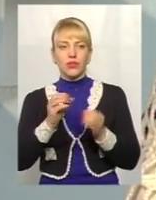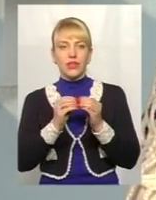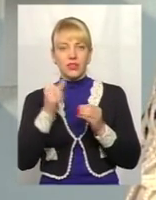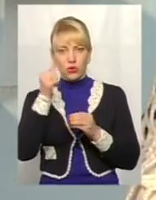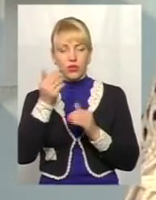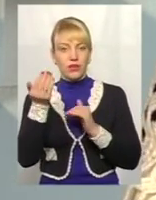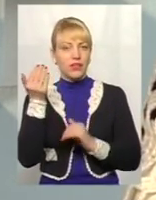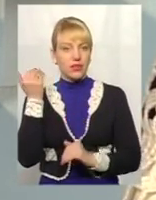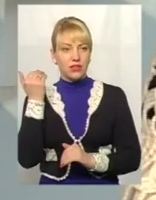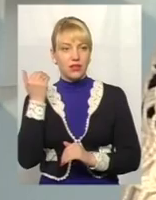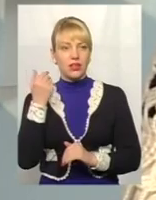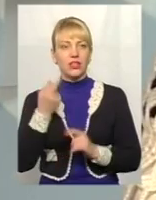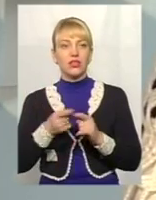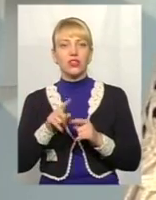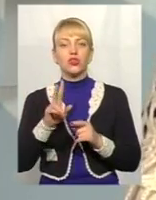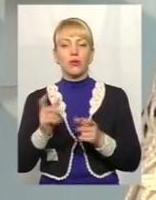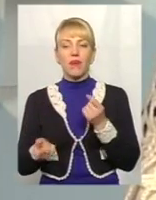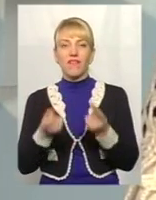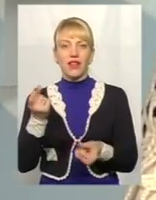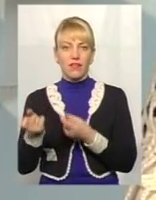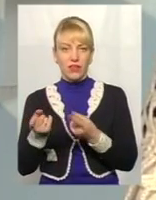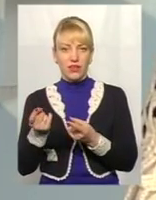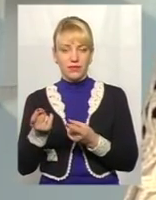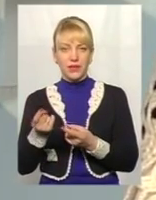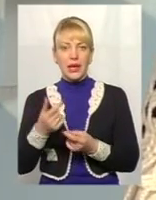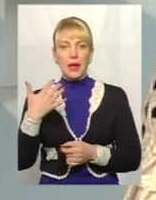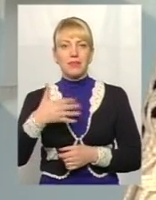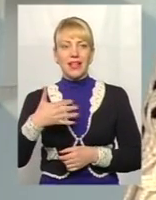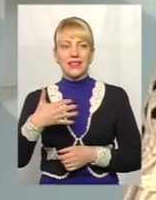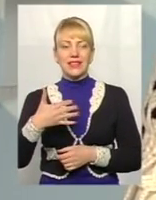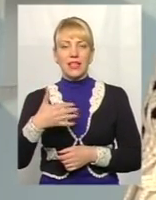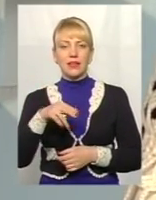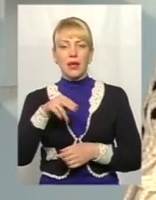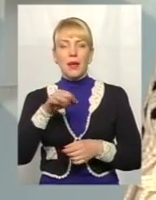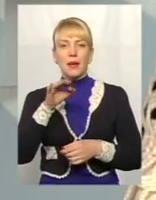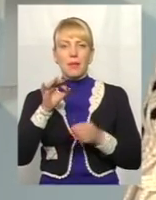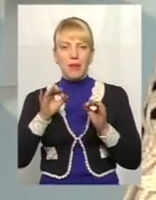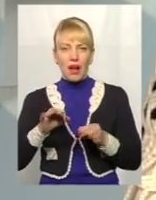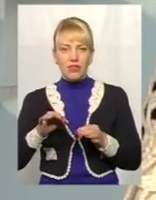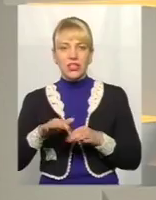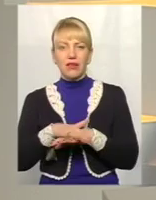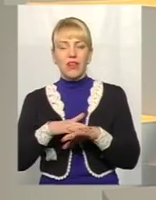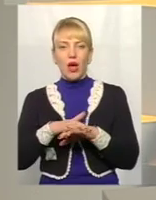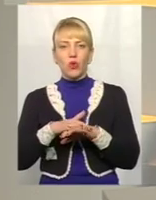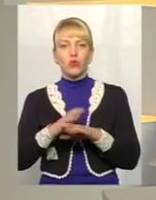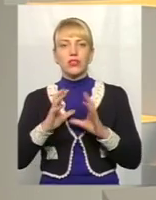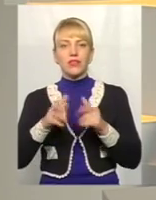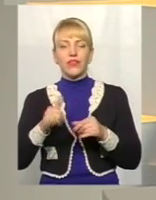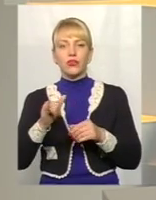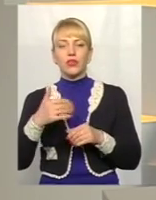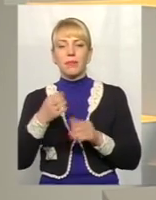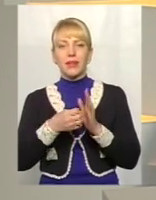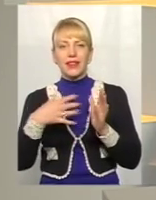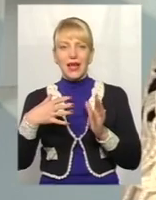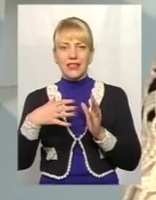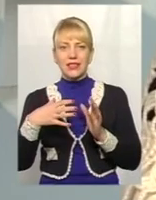років назад, ті, що ми виявили, 50 праведників народів світу і десь 15